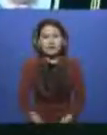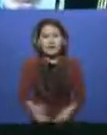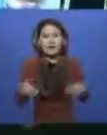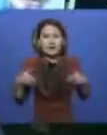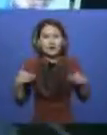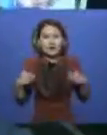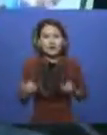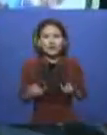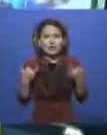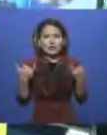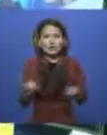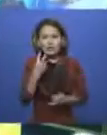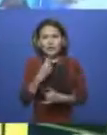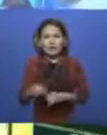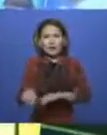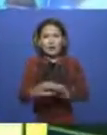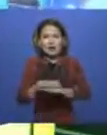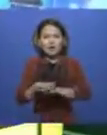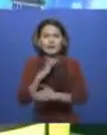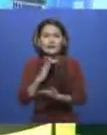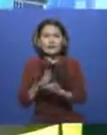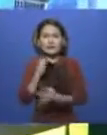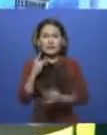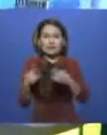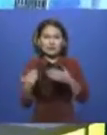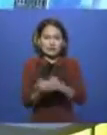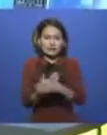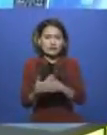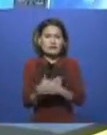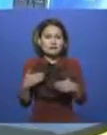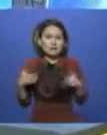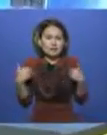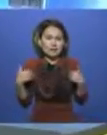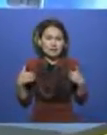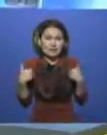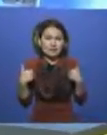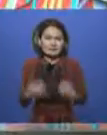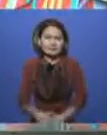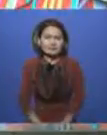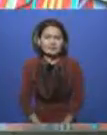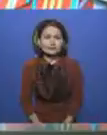Кешір қабар арнасында жаңалықтар, студияда сурда аудармашы Самал Жантемір және мен Әселек Барова.